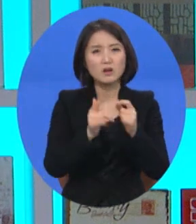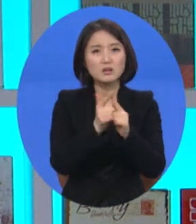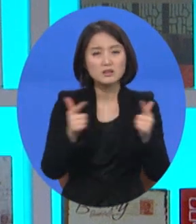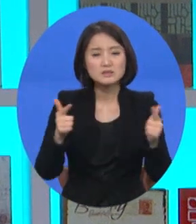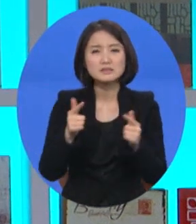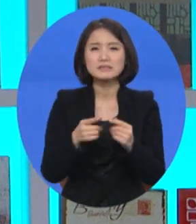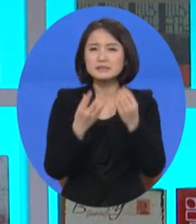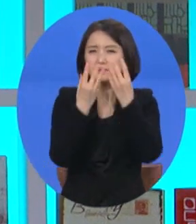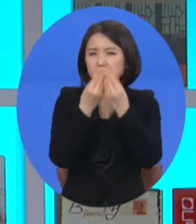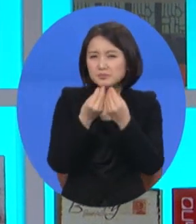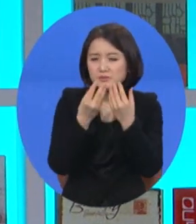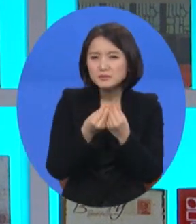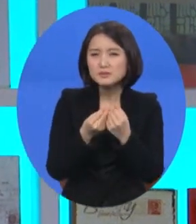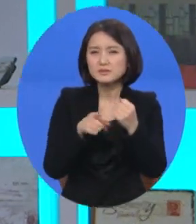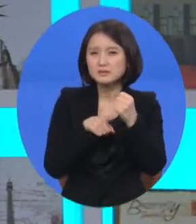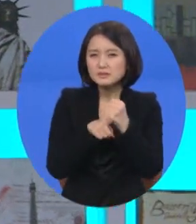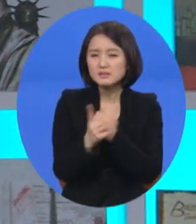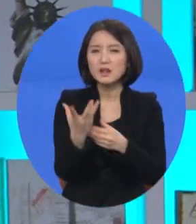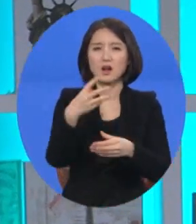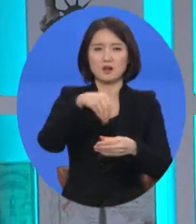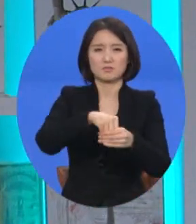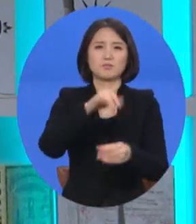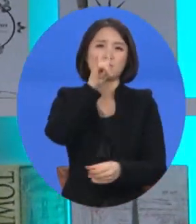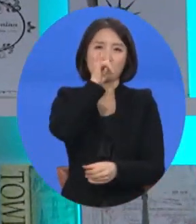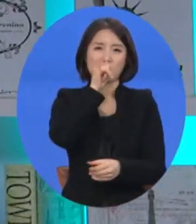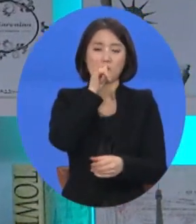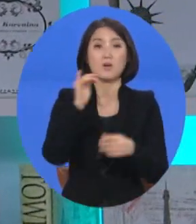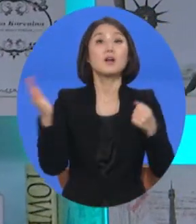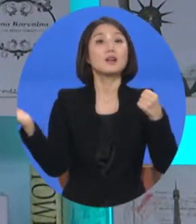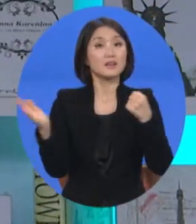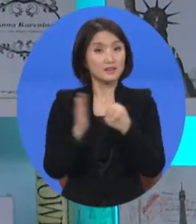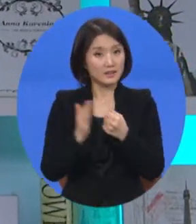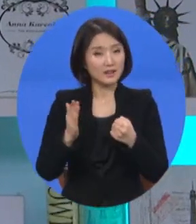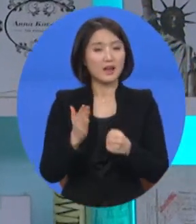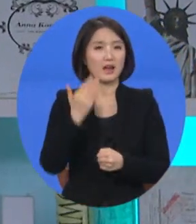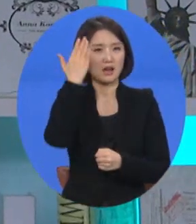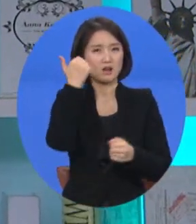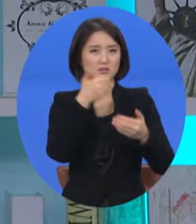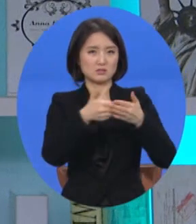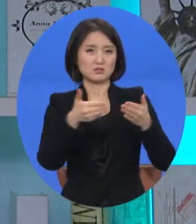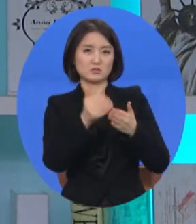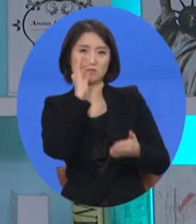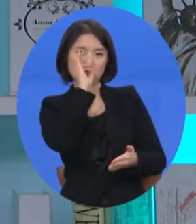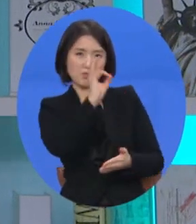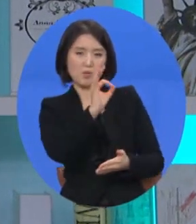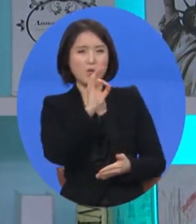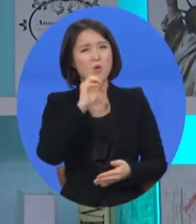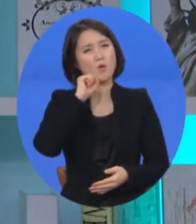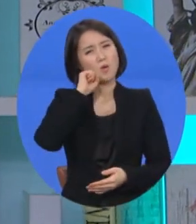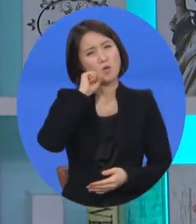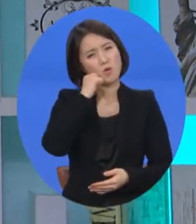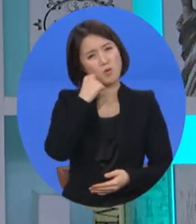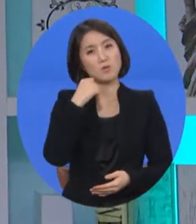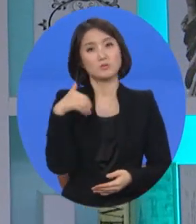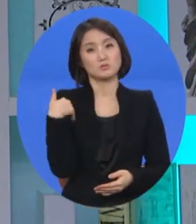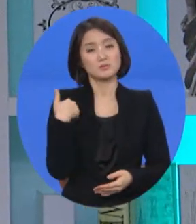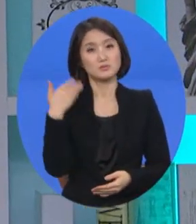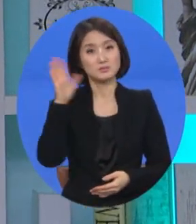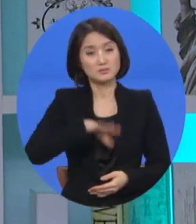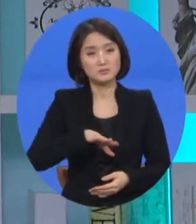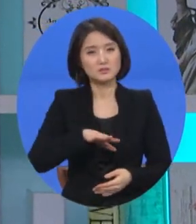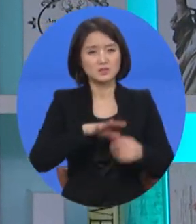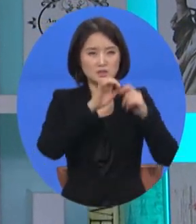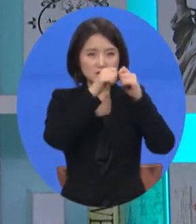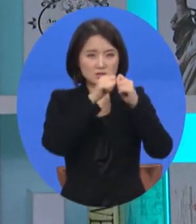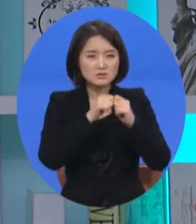이런 것을 강조하는 요소가 있기 때문에 우리의 그림은 생소하게 보이고 어렵게 보이지만 그 속을 길 찾아